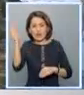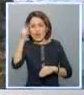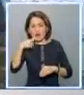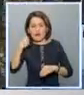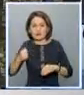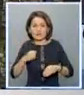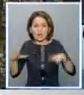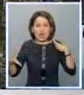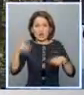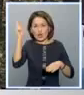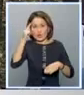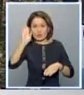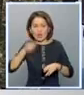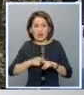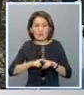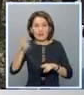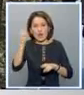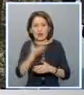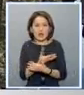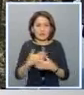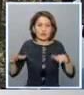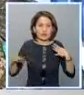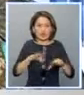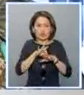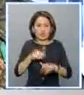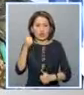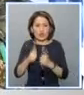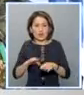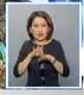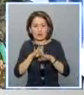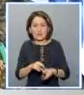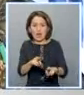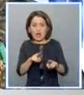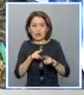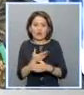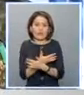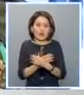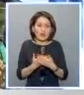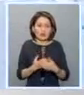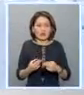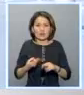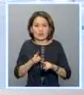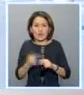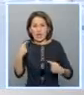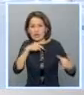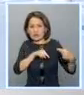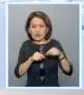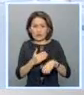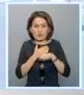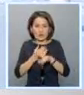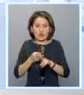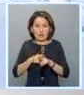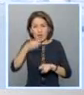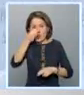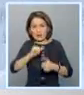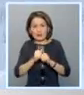әдіс тәсілдердің қыр-сырын үйреніп, тактикалық оқу жаттығуларға қатысады. Түрлі қарулардан оқ атып, өзара мықтыларын анықтайды. Тәжірибе